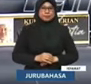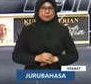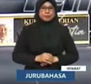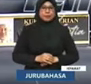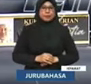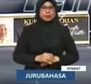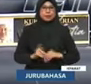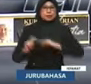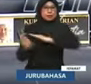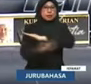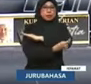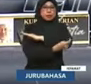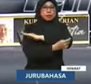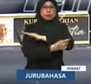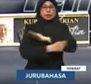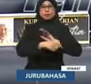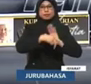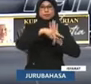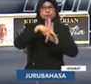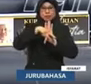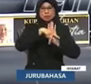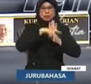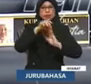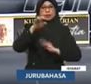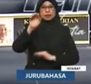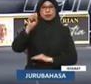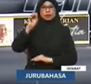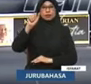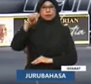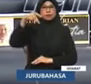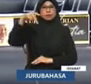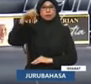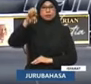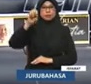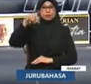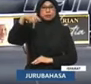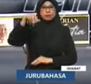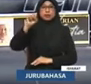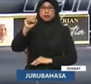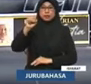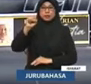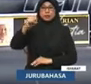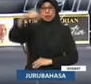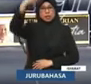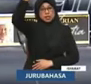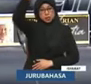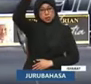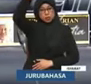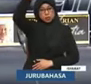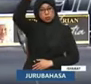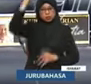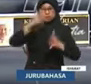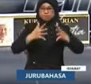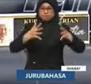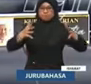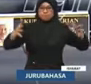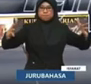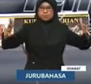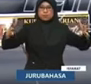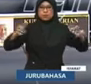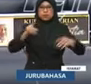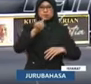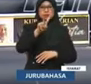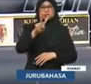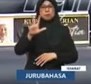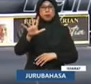taman exspo pertanian Malaysia sedang Adapun maeps selama dengan nah keluasan tapak